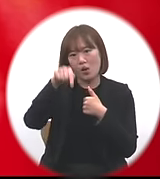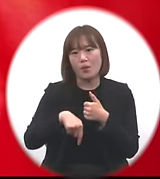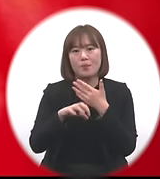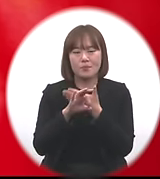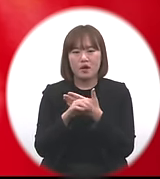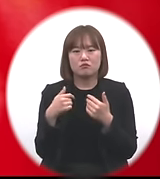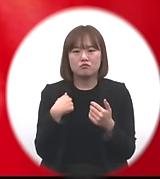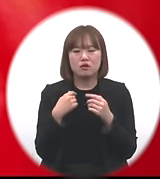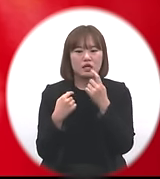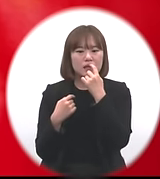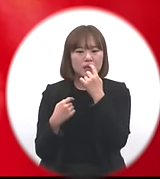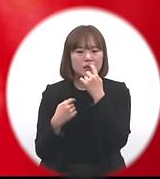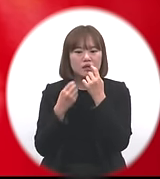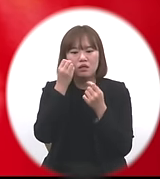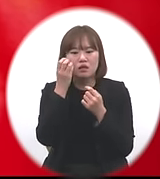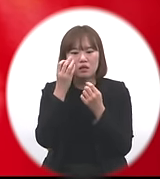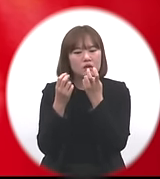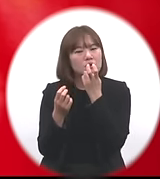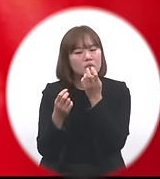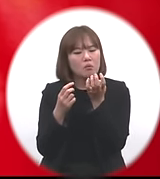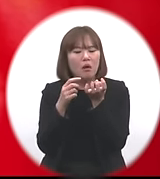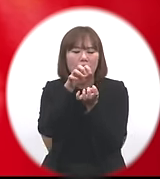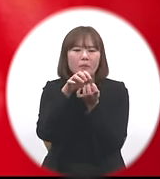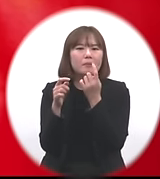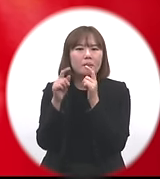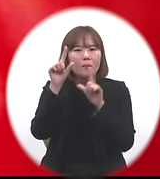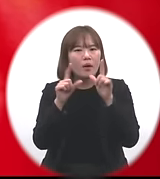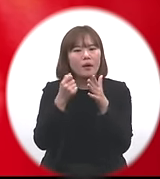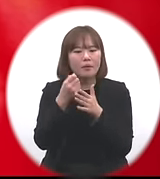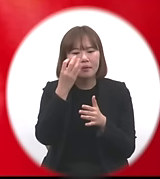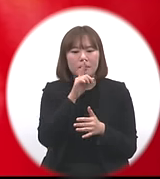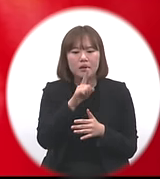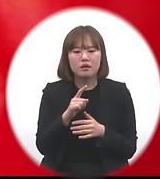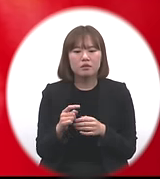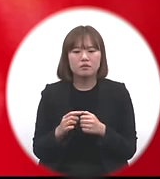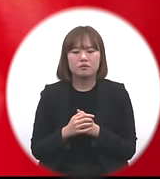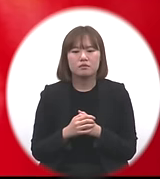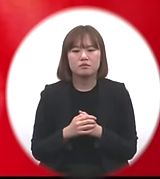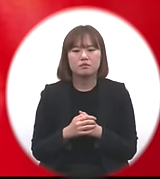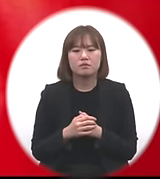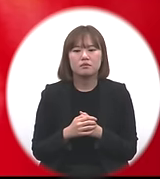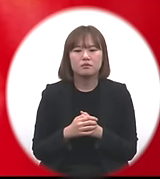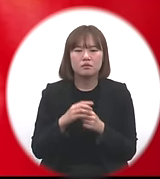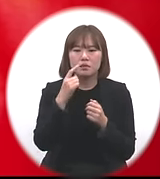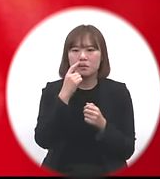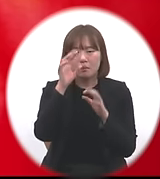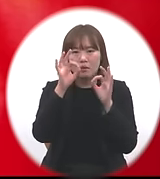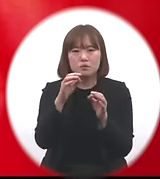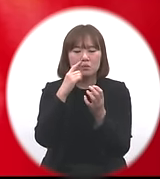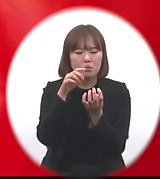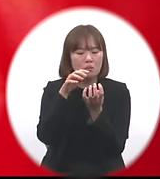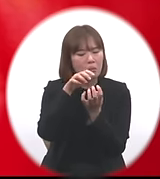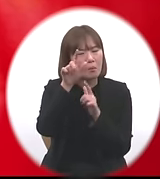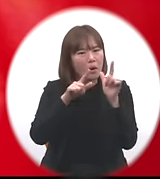들어오시면 우리의 앞니 나올 자리가 좁다고 해서 데리고 왔어요. 그런 얘기를 하세요. 자, 누가 봐도 위에 앞니 두 개가 나올 자리가 좀 좁아